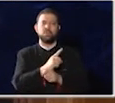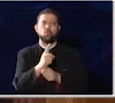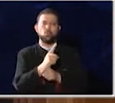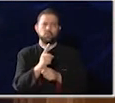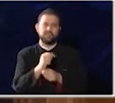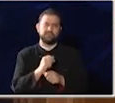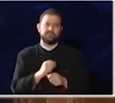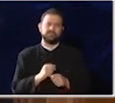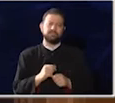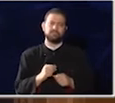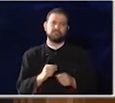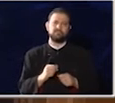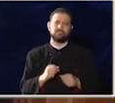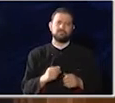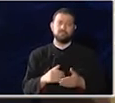de lucruri,